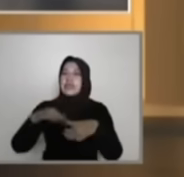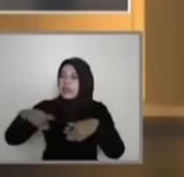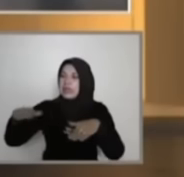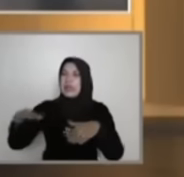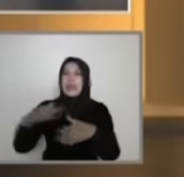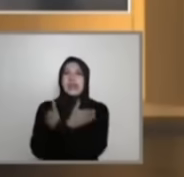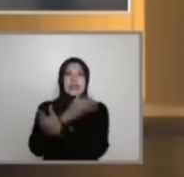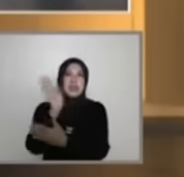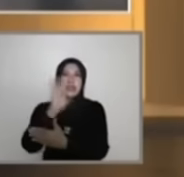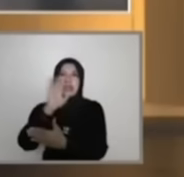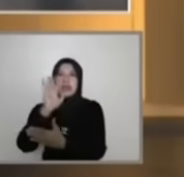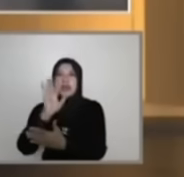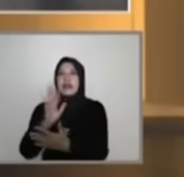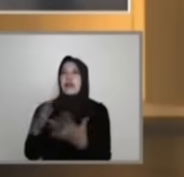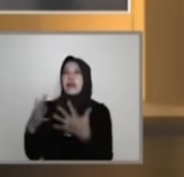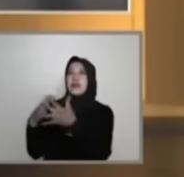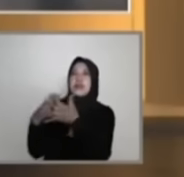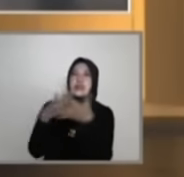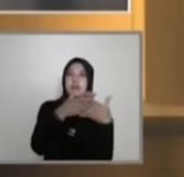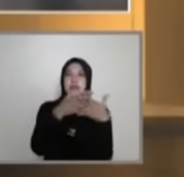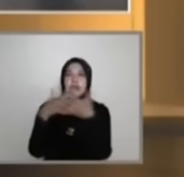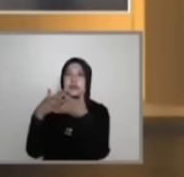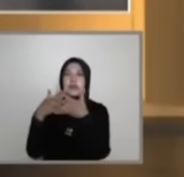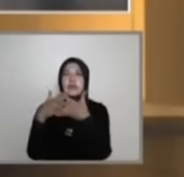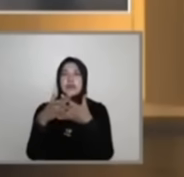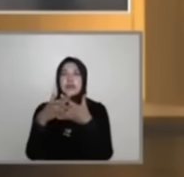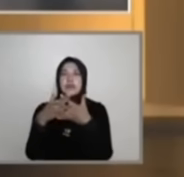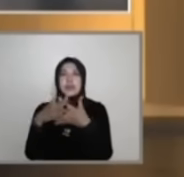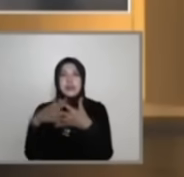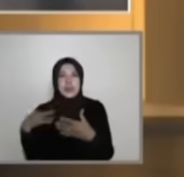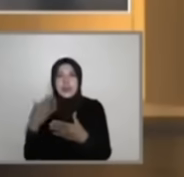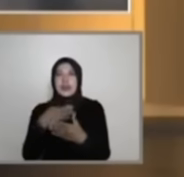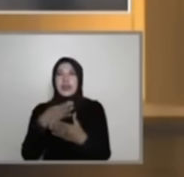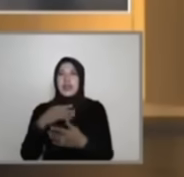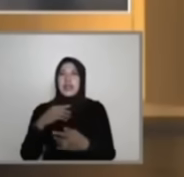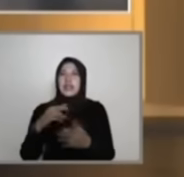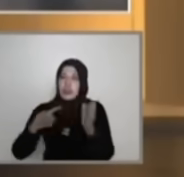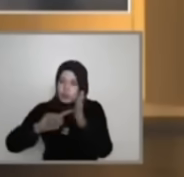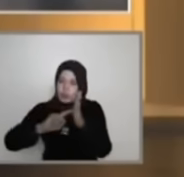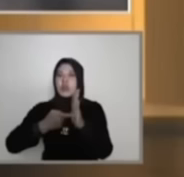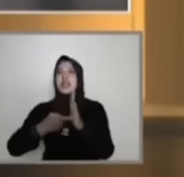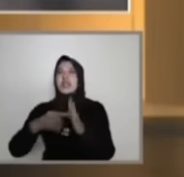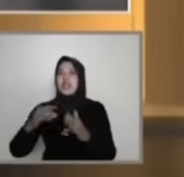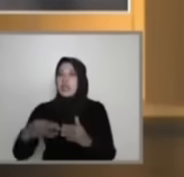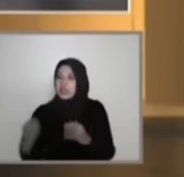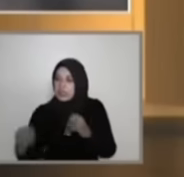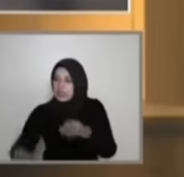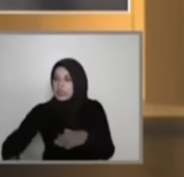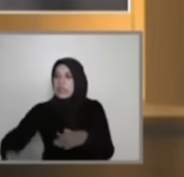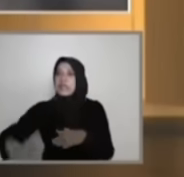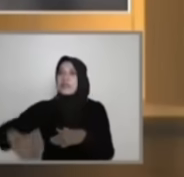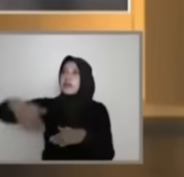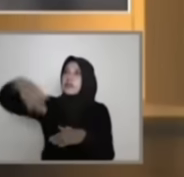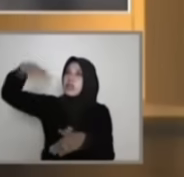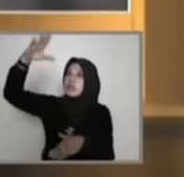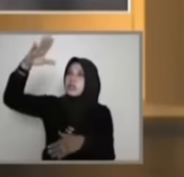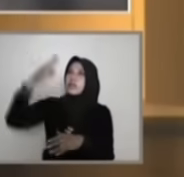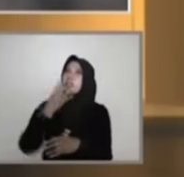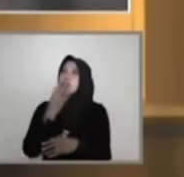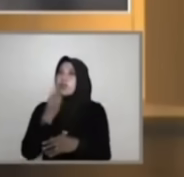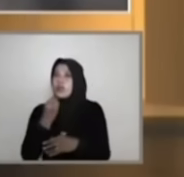anak Aceh tidak ada lagi yang tidak bisa membaca Al-Quran. Dan mulai dari usia dini sampai usia